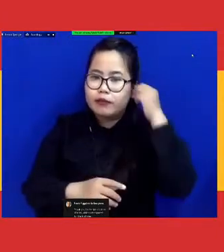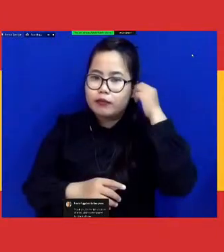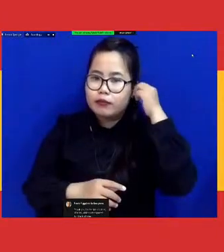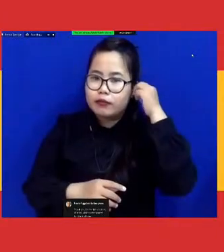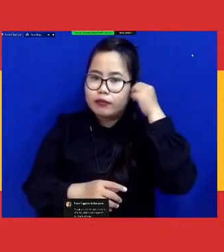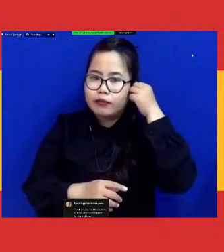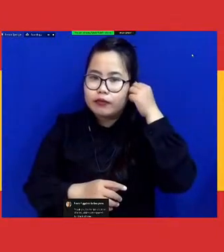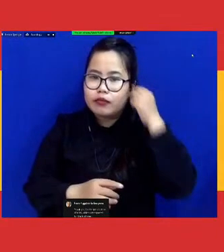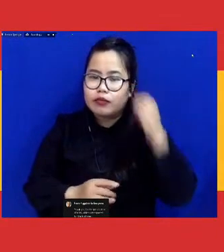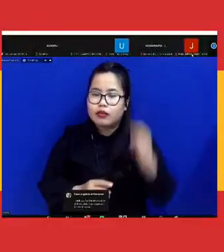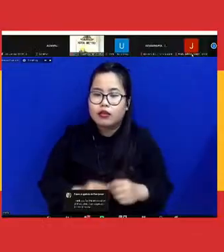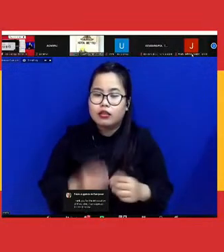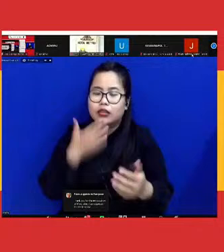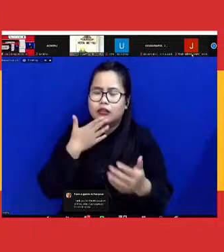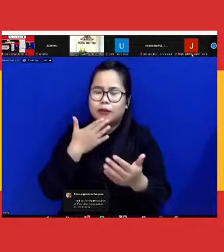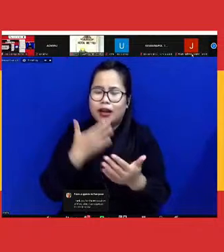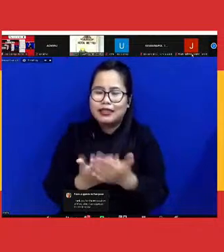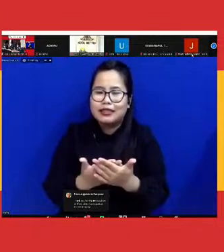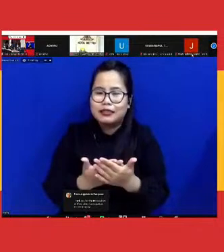Terima kasih.